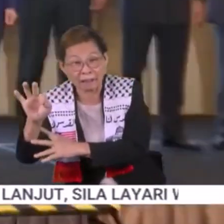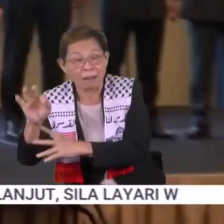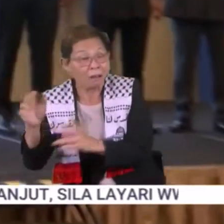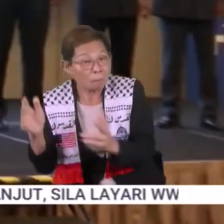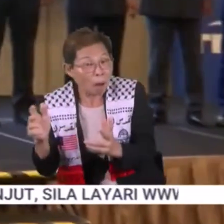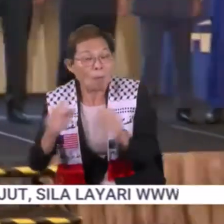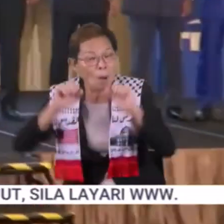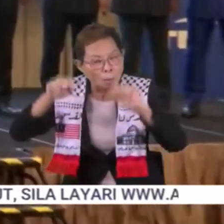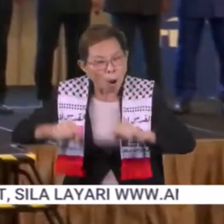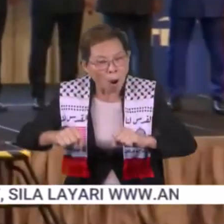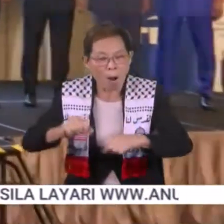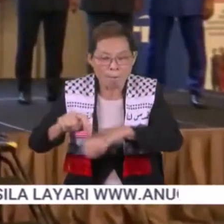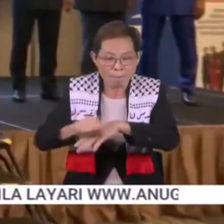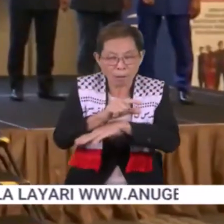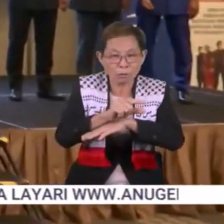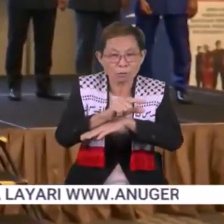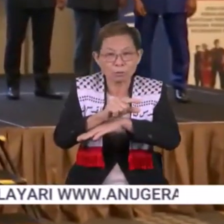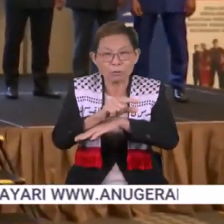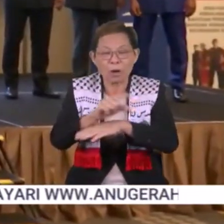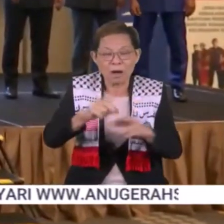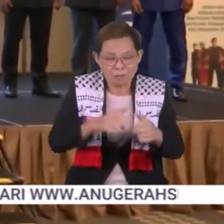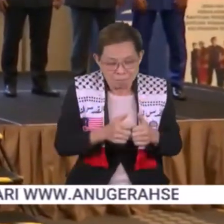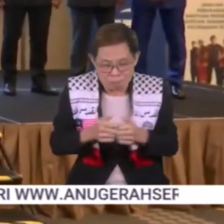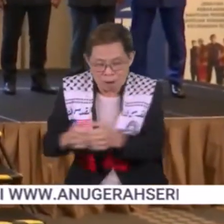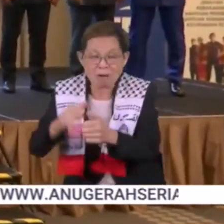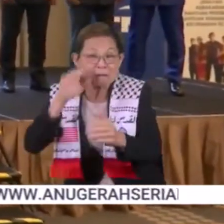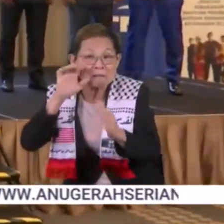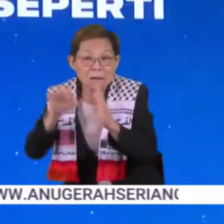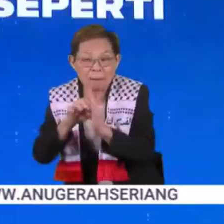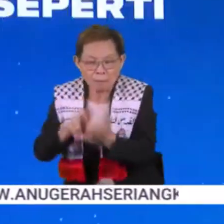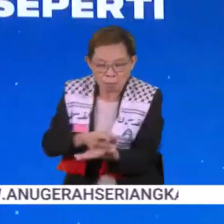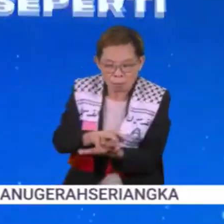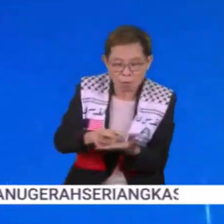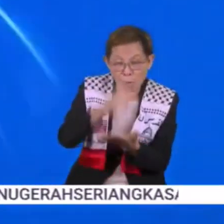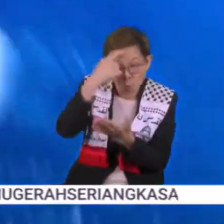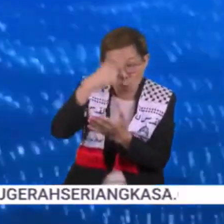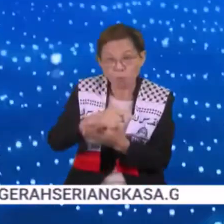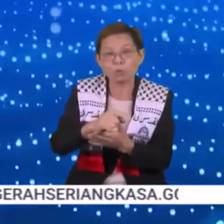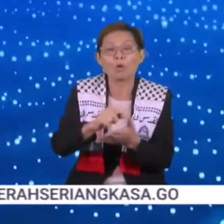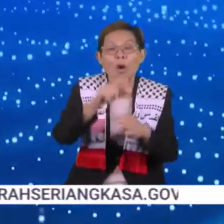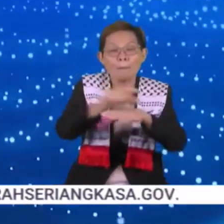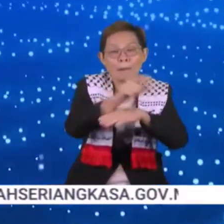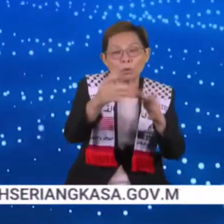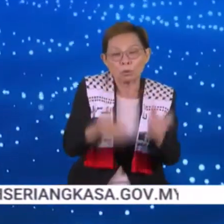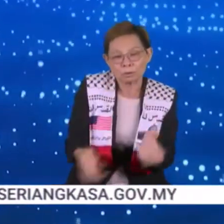NG 999, membolehkan penggunaan teks, gambar dan video untuk pengguna berdaftar.